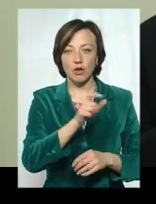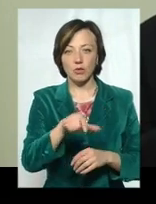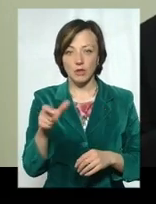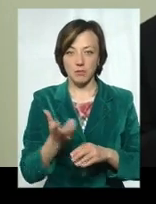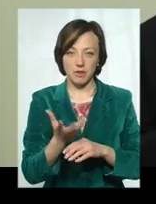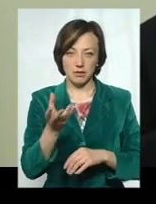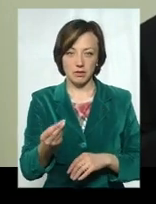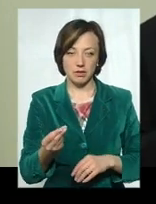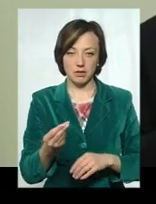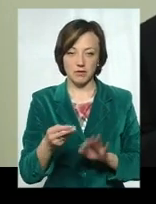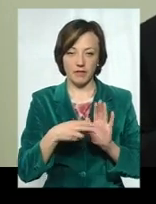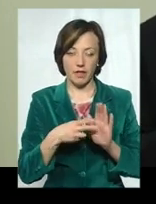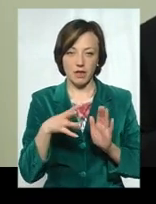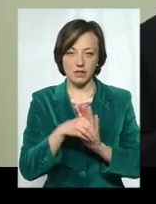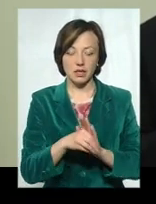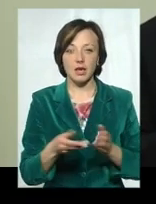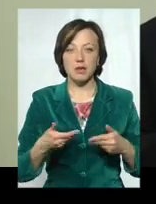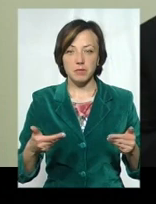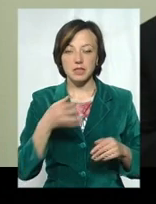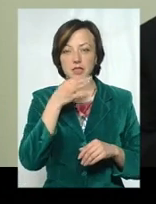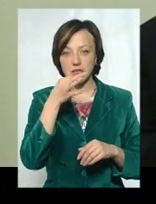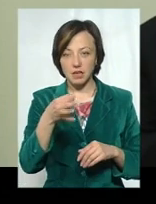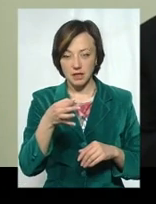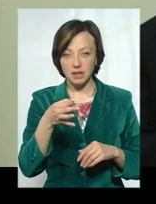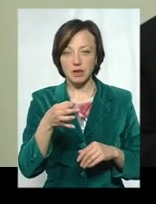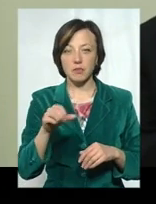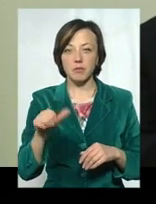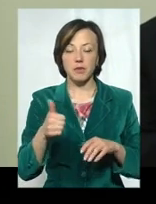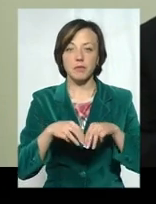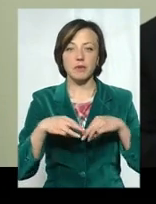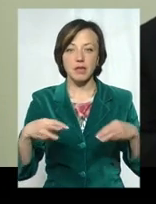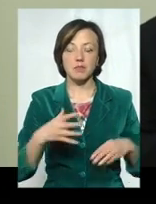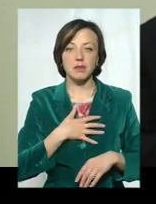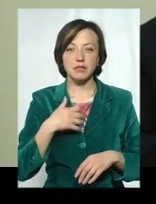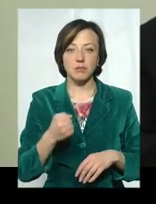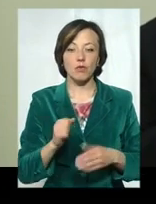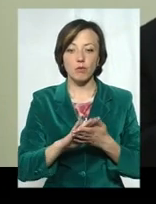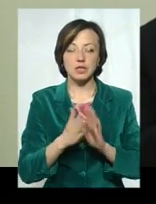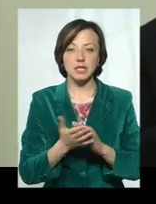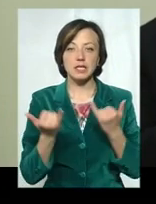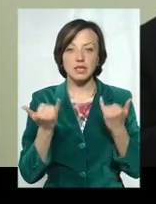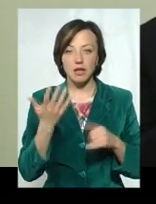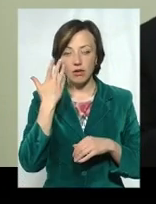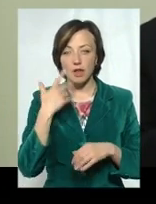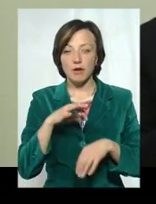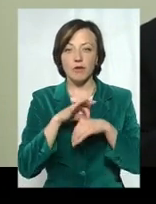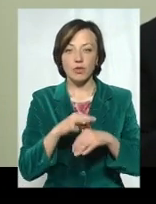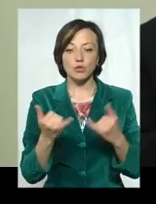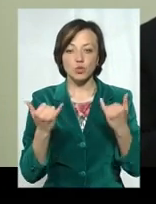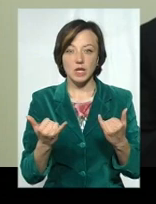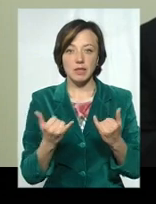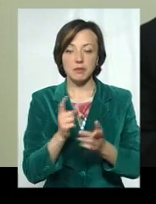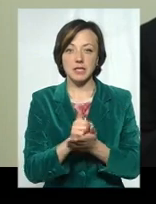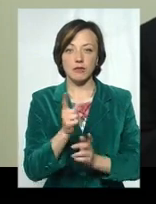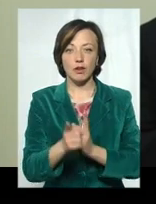платити. То ми сказали, і прем'єр зайняв принципову позицію, зараз, коли ми будемо проводити осучаснення пенсійну